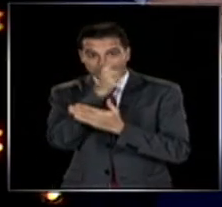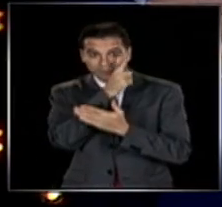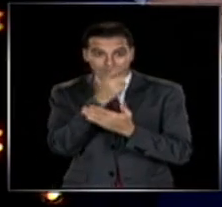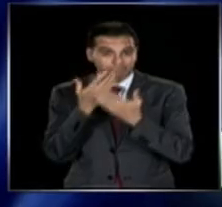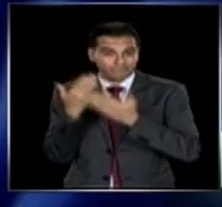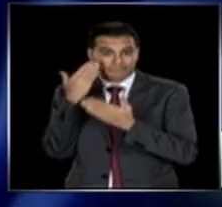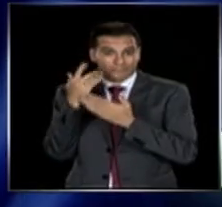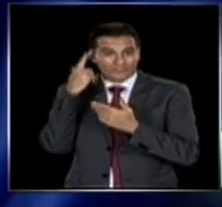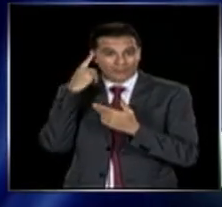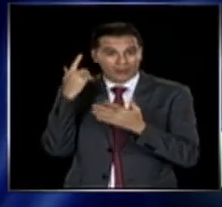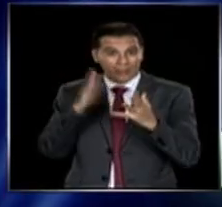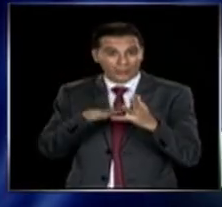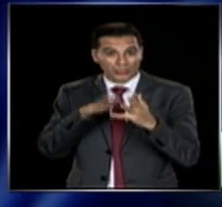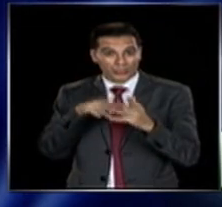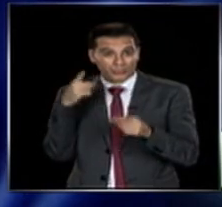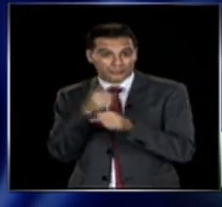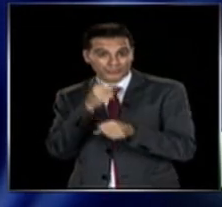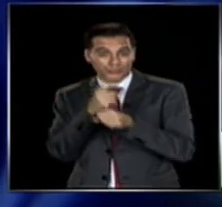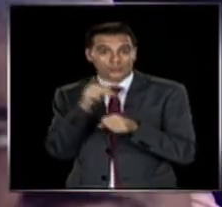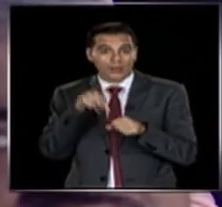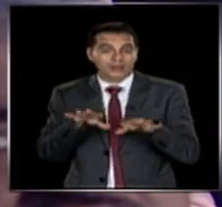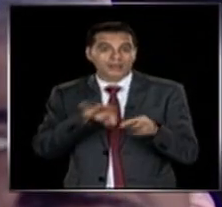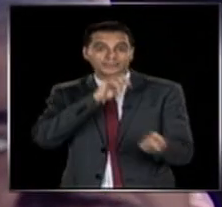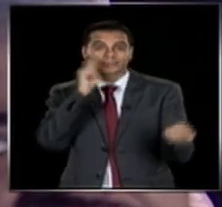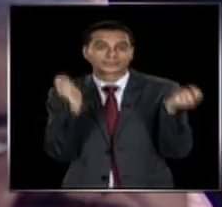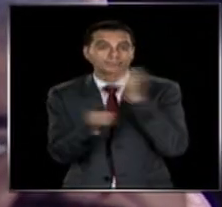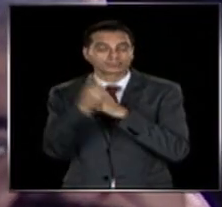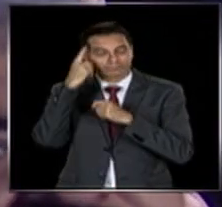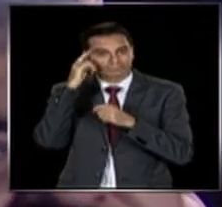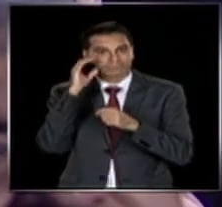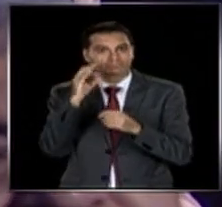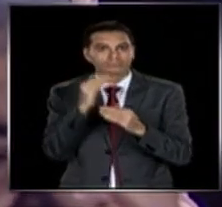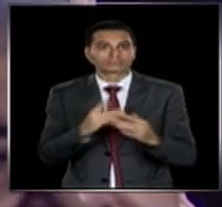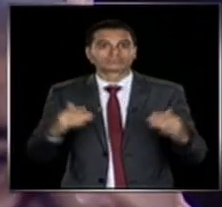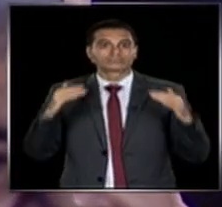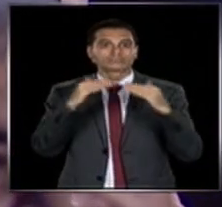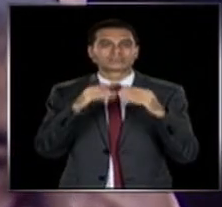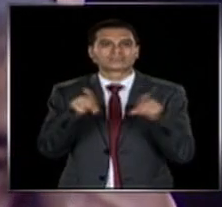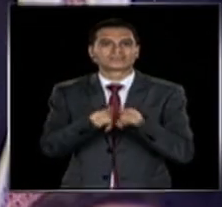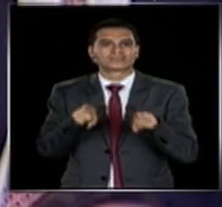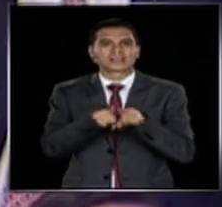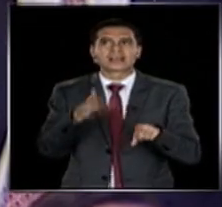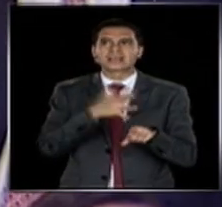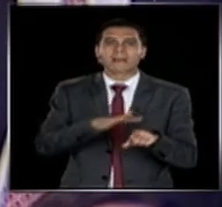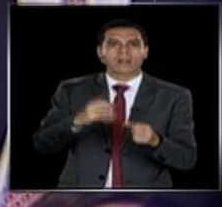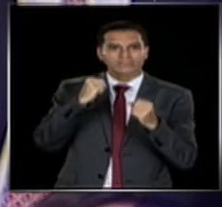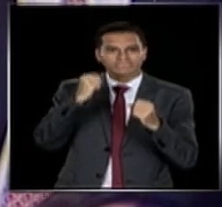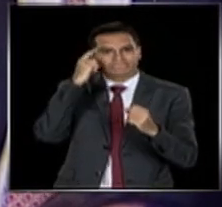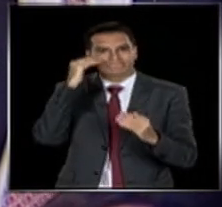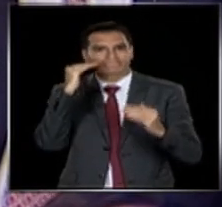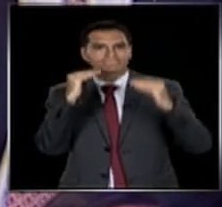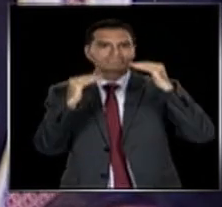تجاهل قدرك فقدرك الآن عاليا مثل الجبال. سل